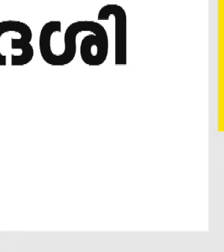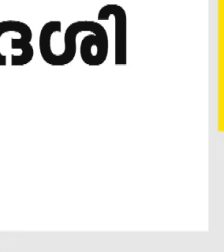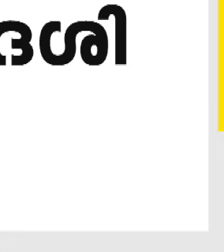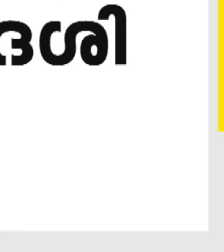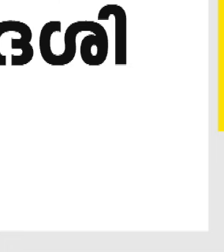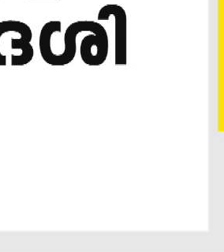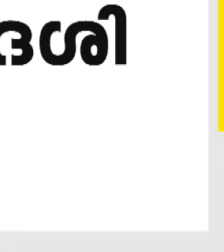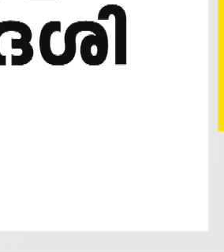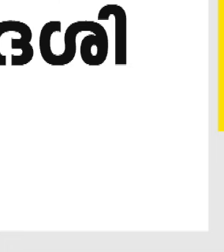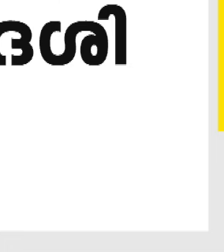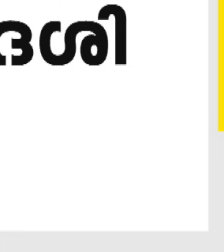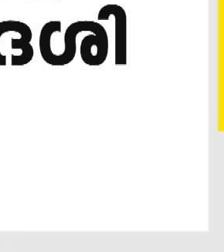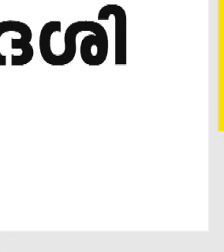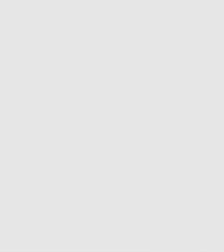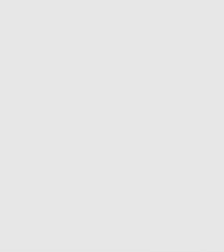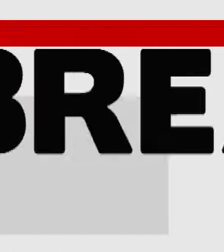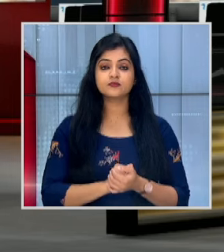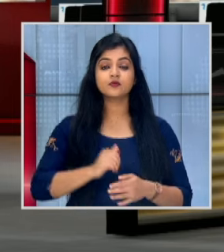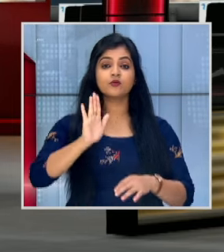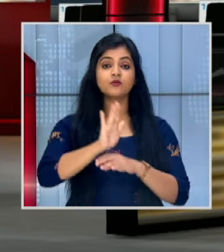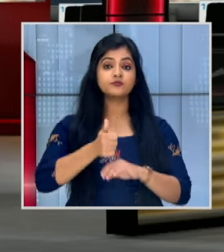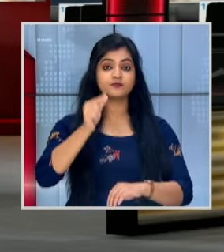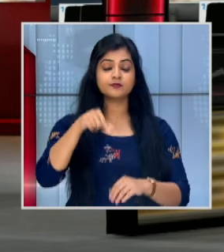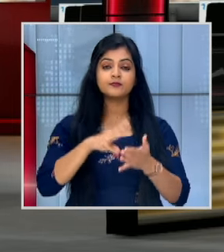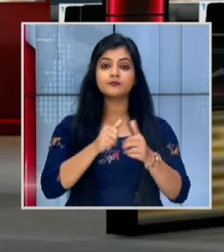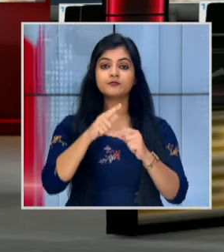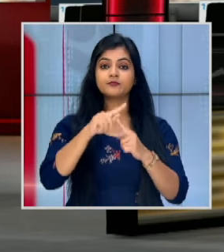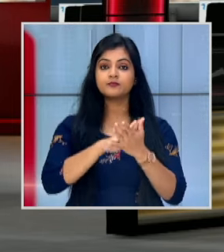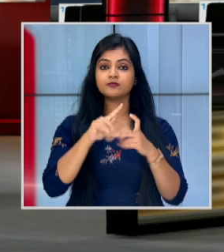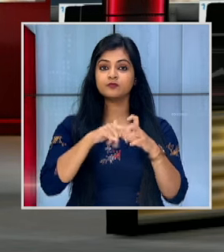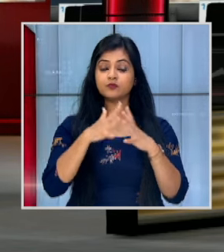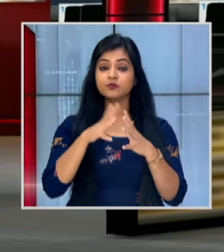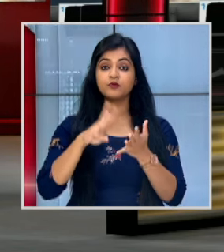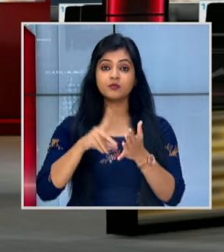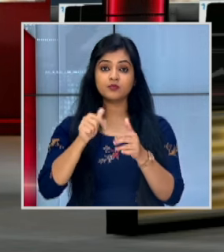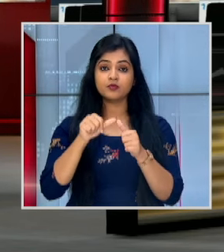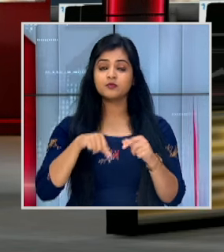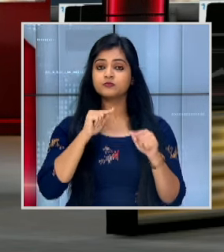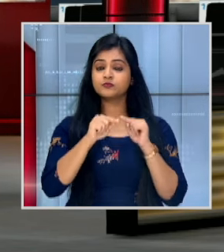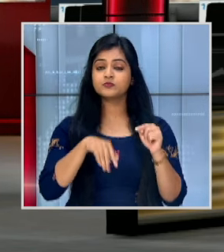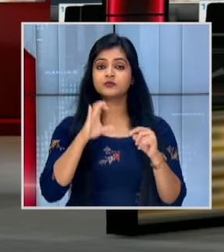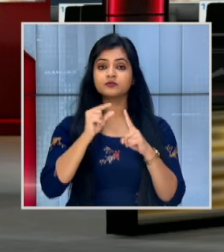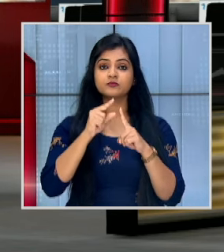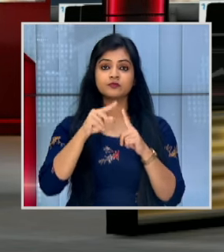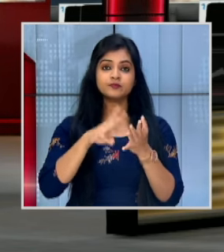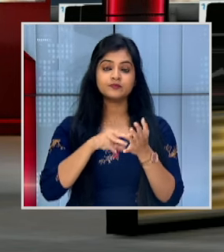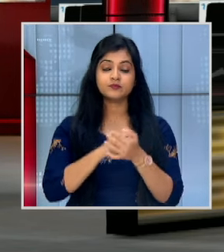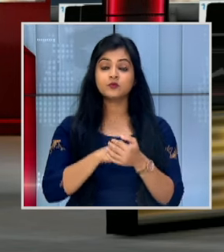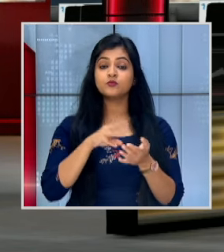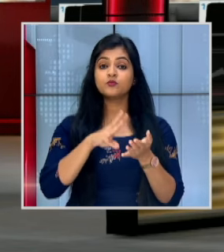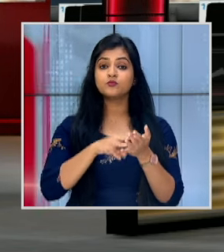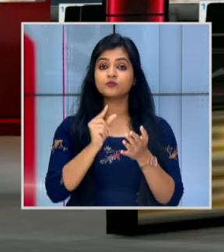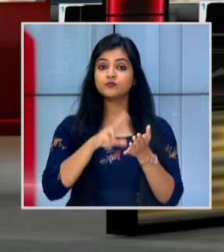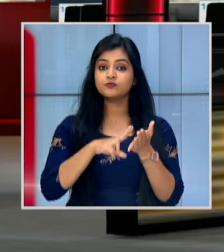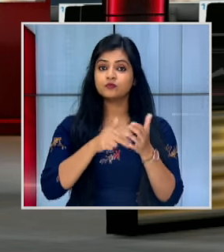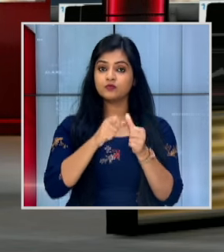ശരി. മനീഷ് മഹിപാലാണ് ആലപ്പുഴയിൽ നിന്ന് വിവരങ്ങൾ നൽകിയത്. മാത്യു കുഴൽനാടൻ MLA CPIM മൂന്നാറിൽ നികുതി വെട്ടിച്ച് സ്ഥലം രജിസ്റ്റർ ചെയ്തെന്നാണ്